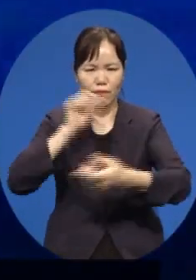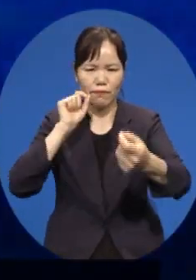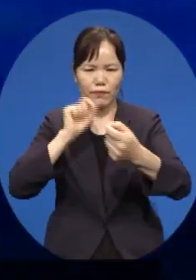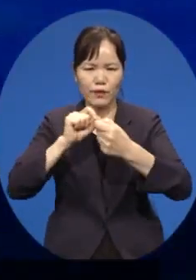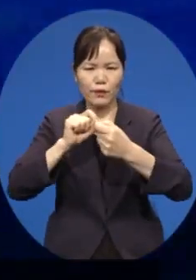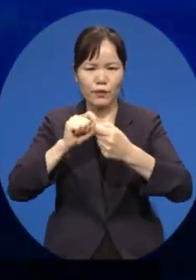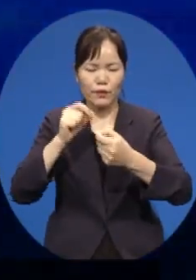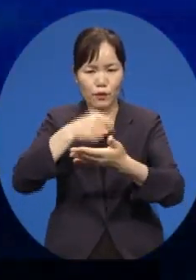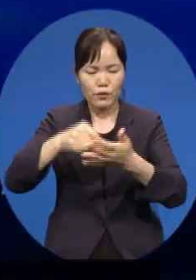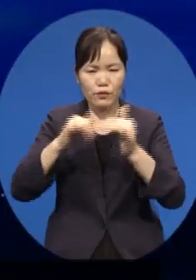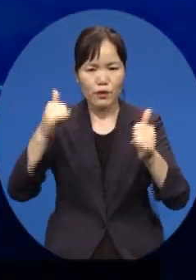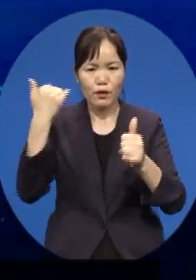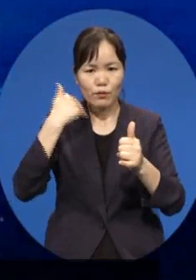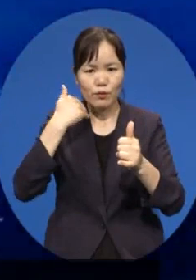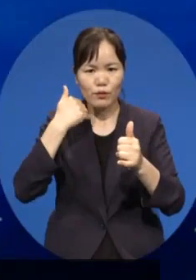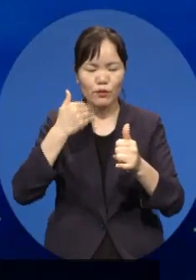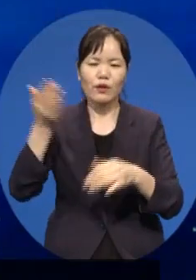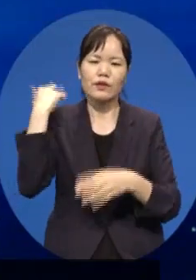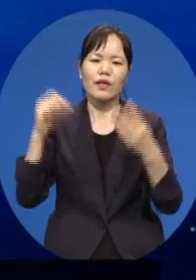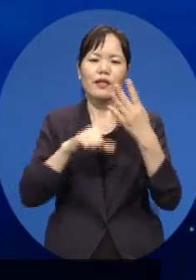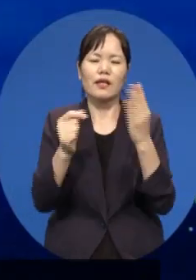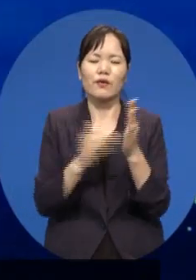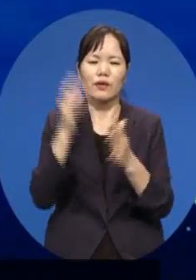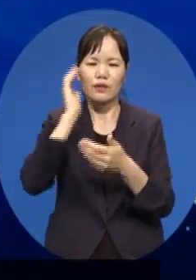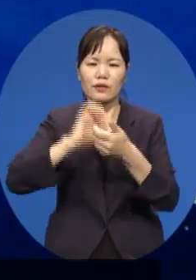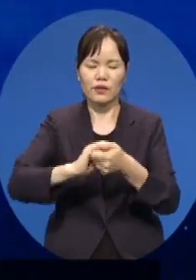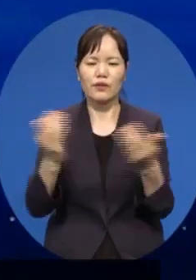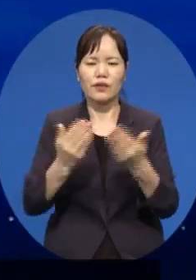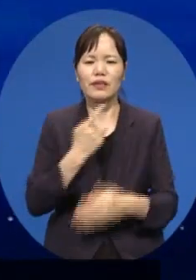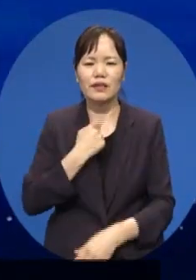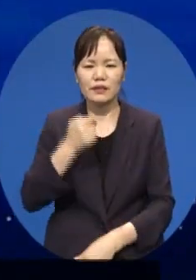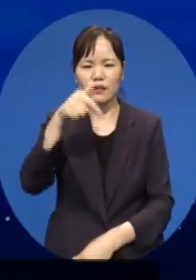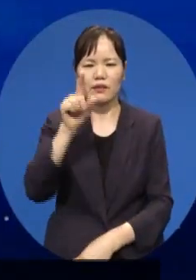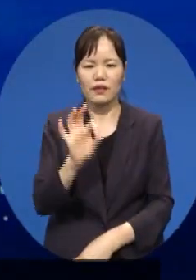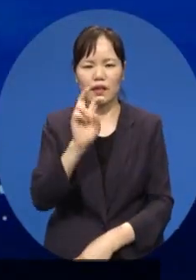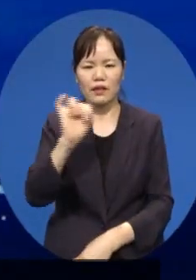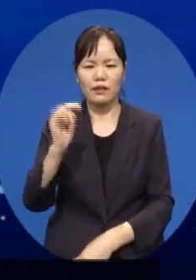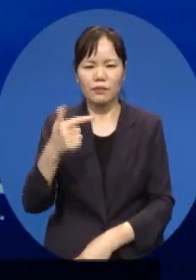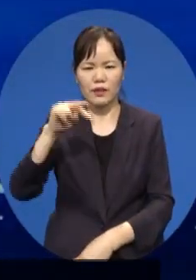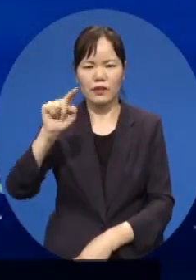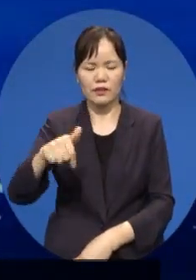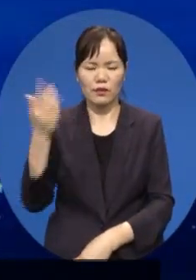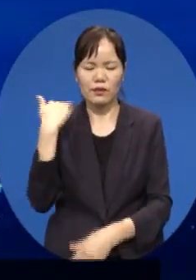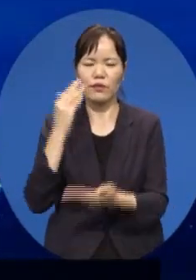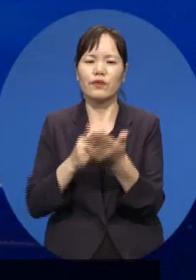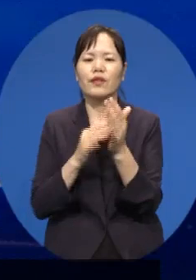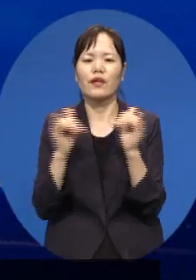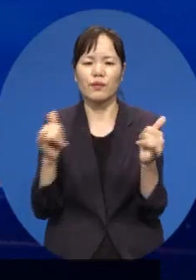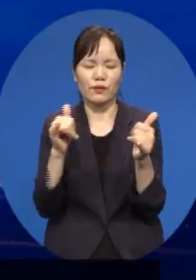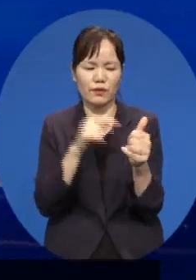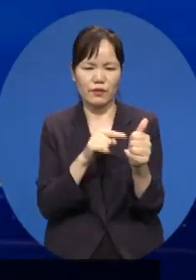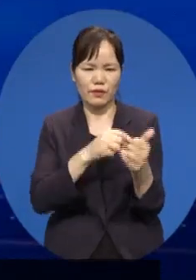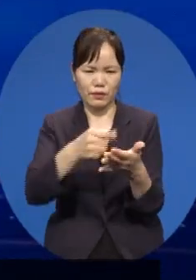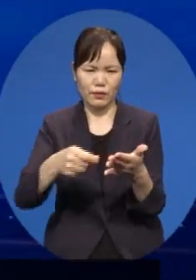저자가 심상치 않습니다. 바로 지난 4월까지 청와대에서 근무한 강민석 전 대변인이 쓴 책입니다.